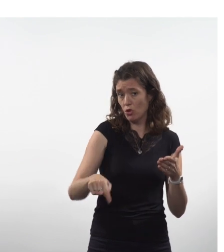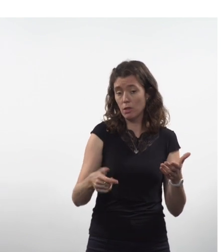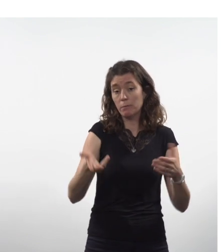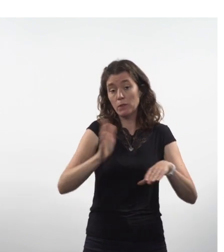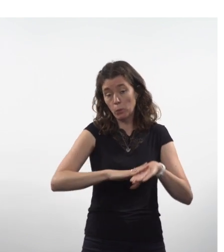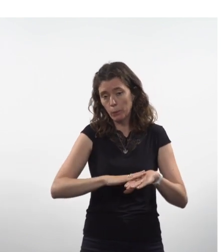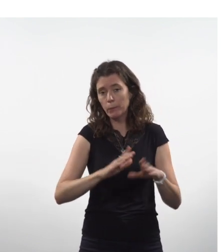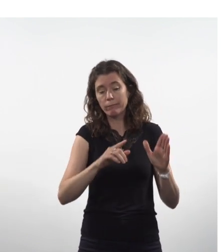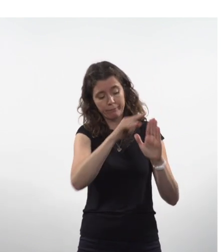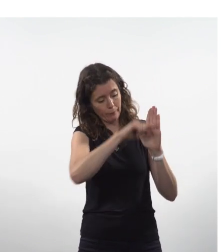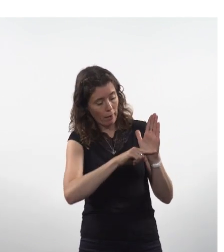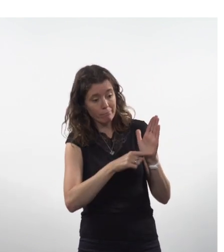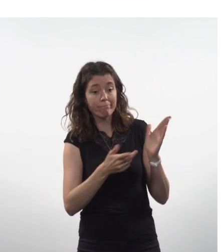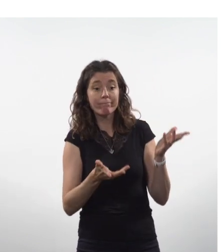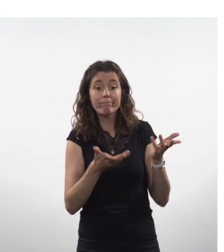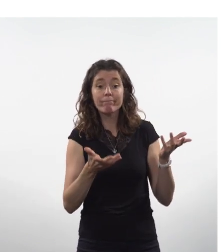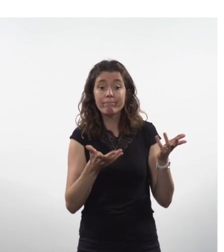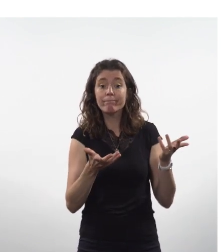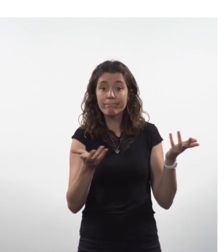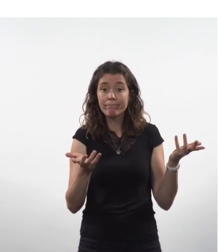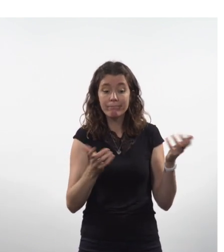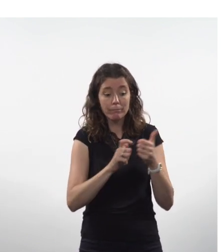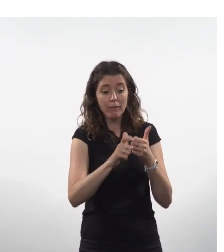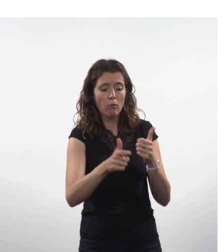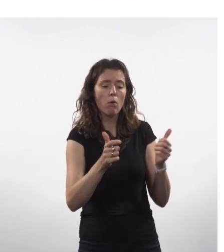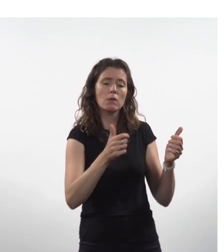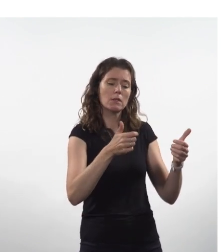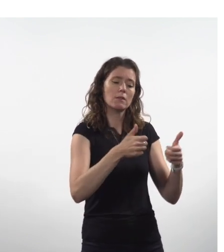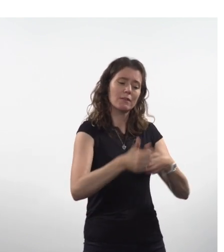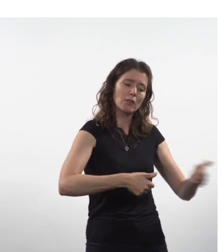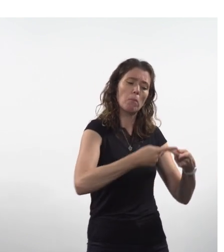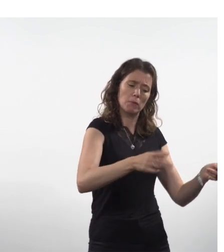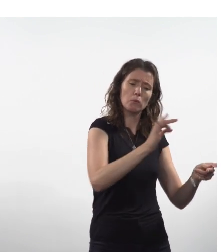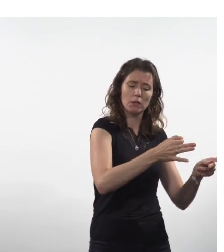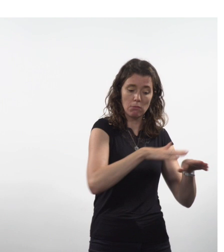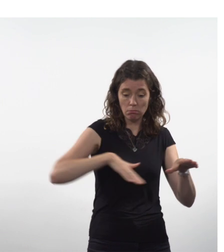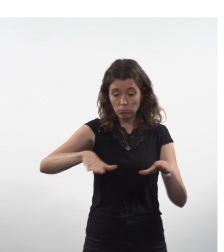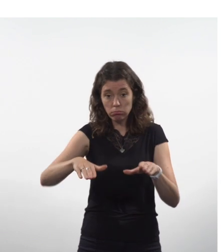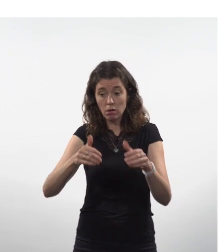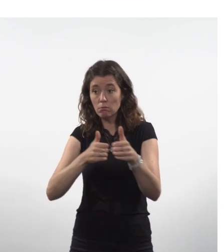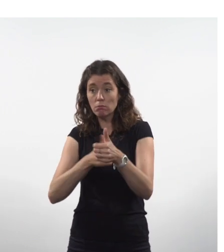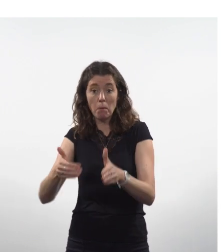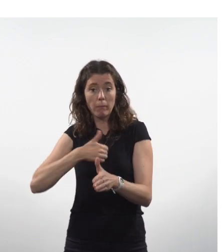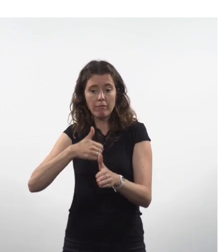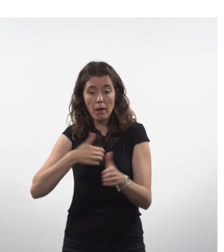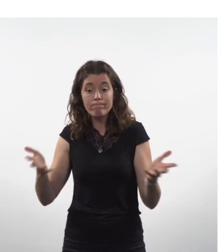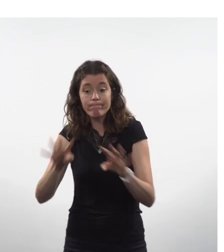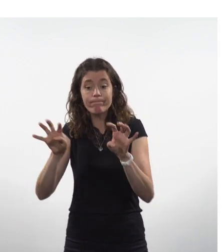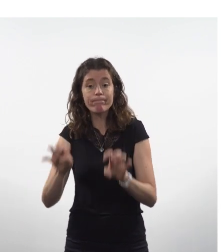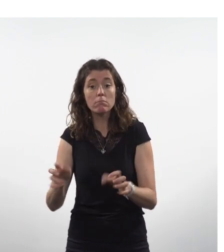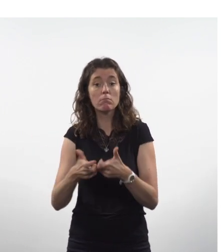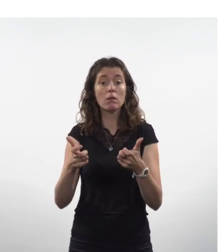la réglementation, il y a un vide juridique sur ce qui se passe en dehors du secteur public. C'est-à-dire qu'on est en cabinet de médecine générale, on est dans une